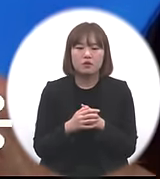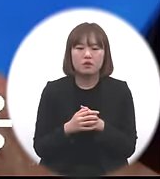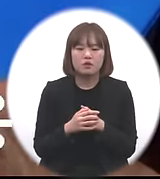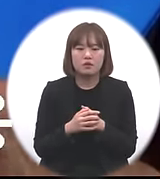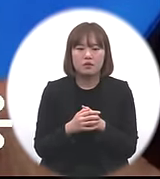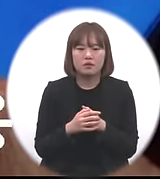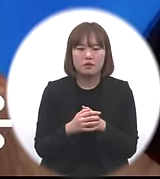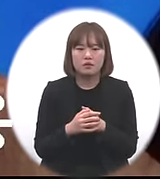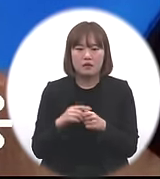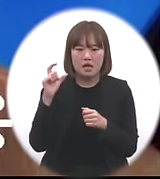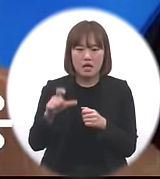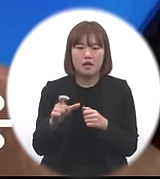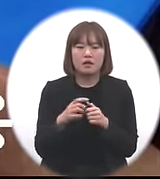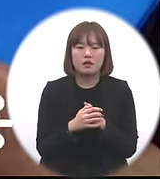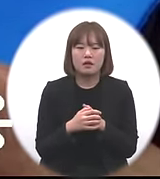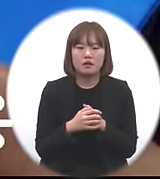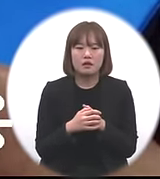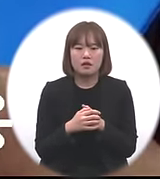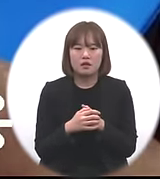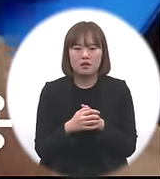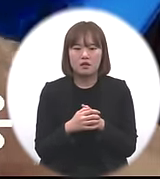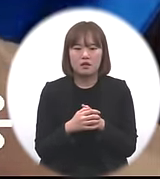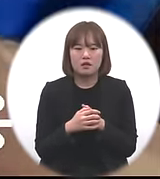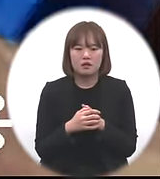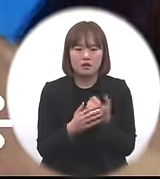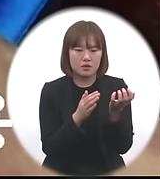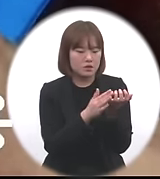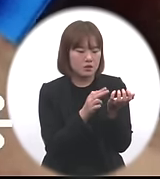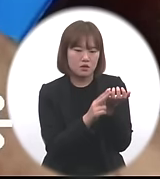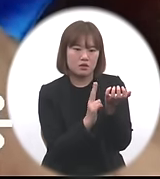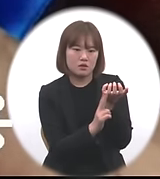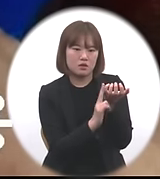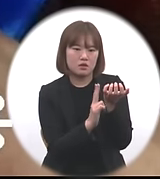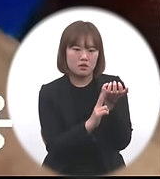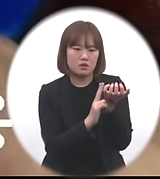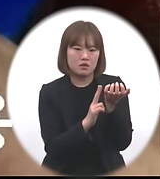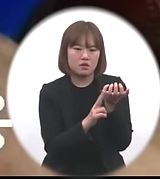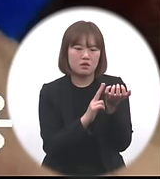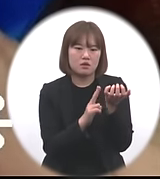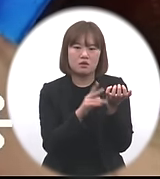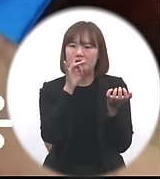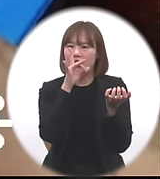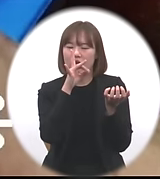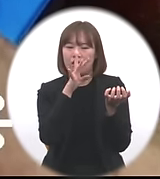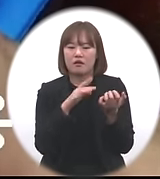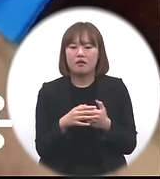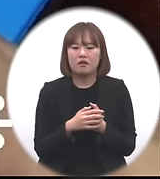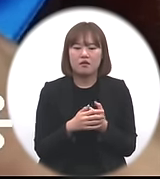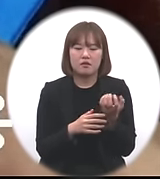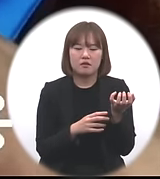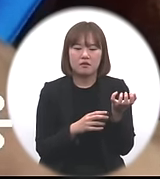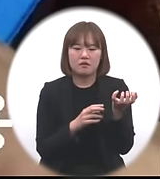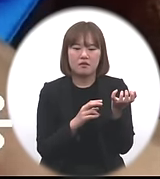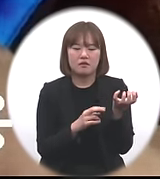돌아다니는 칫솔을 가지고 뻣뻣한 겁니다. 제일 흔한 것들. 자, 옆으로 한번 문질러 보겠습니다. 사이사이 하나도 안 들어가죠.